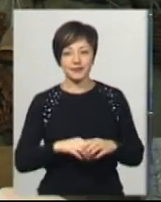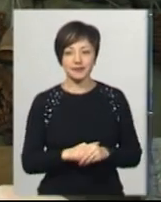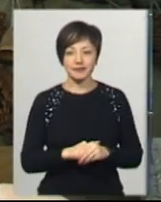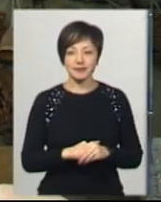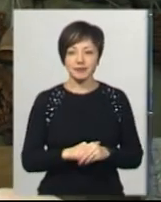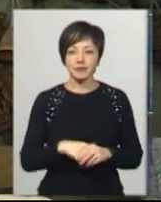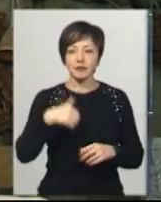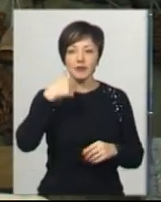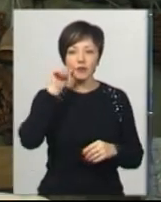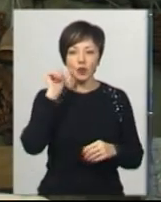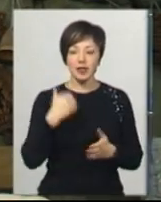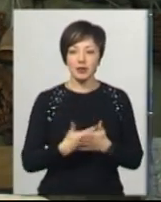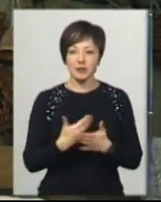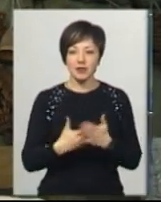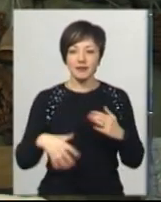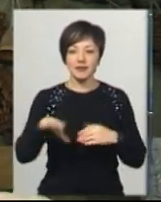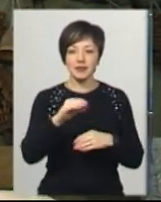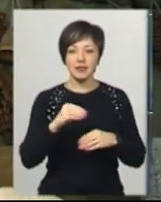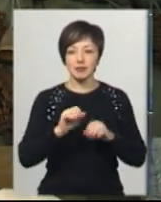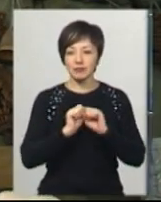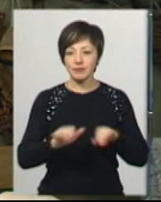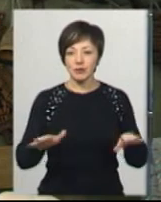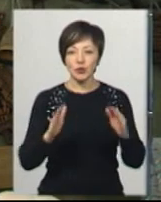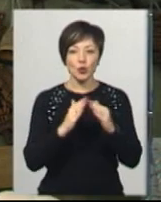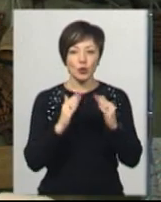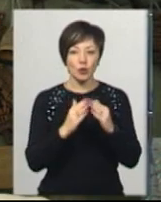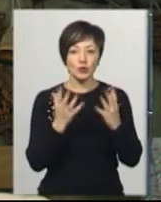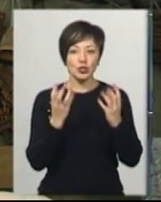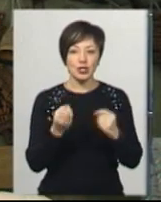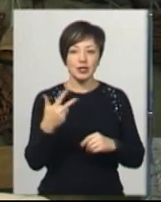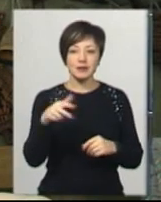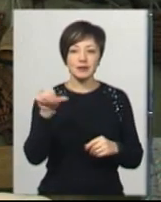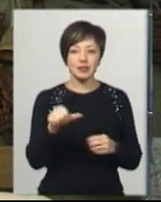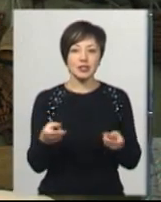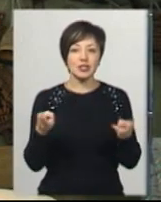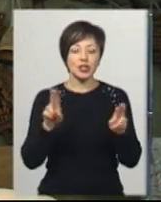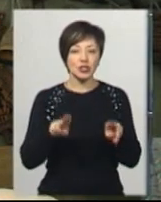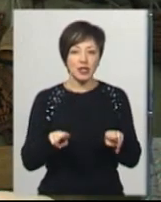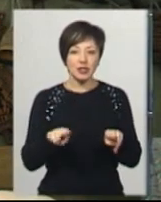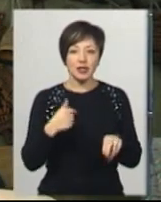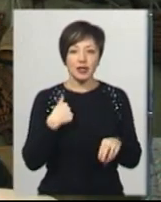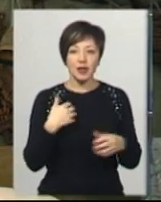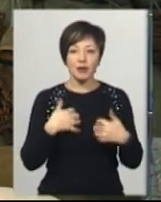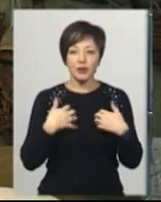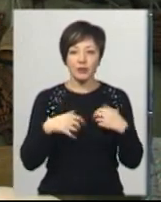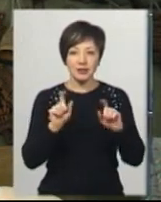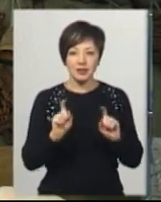Вже вчора, наприклад, всі пішли додому, і ще буквально півгодинки залишається. Я